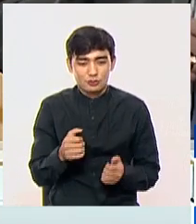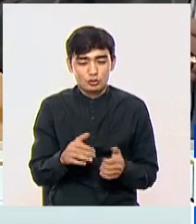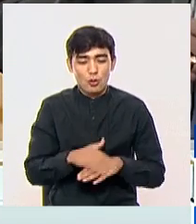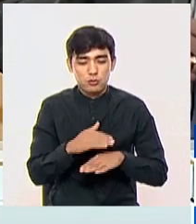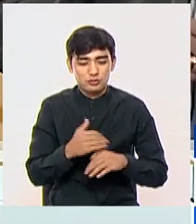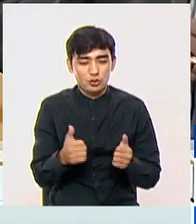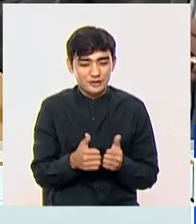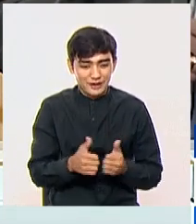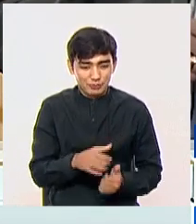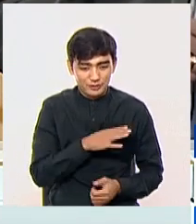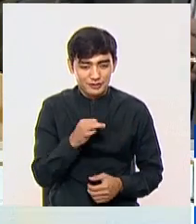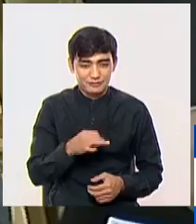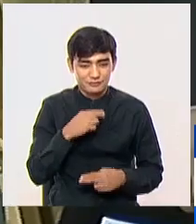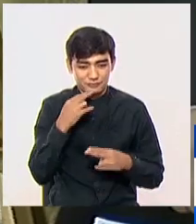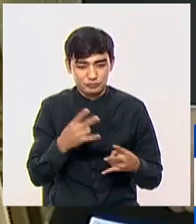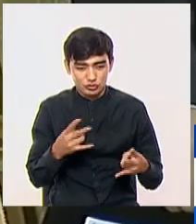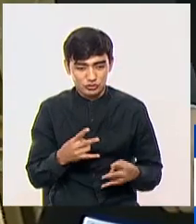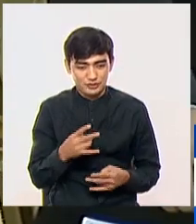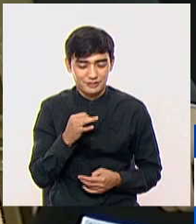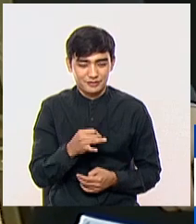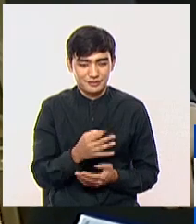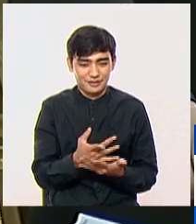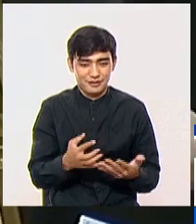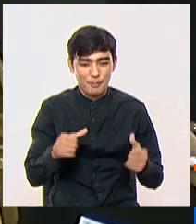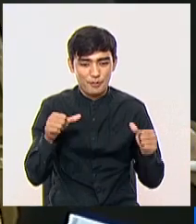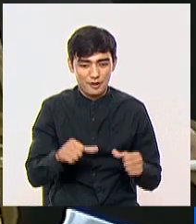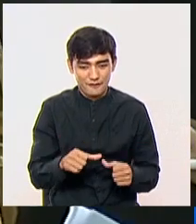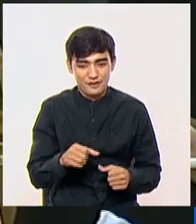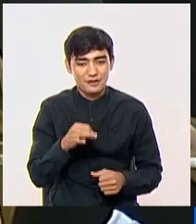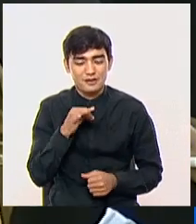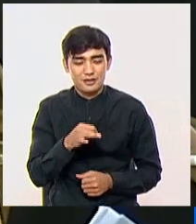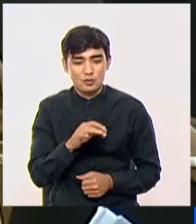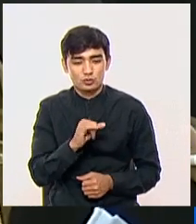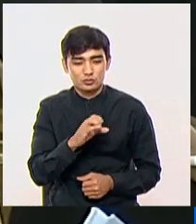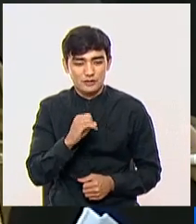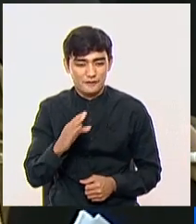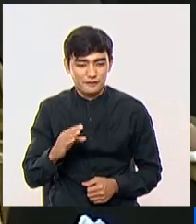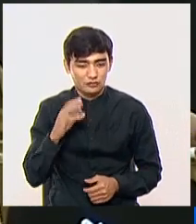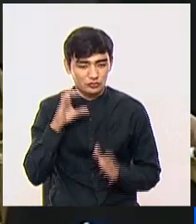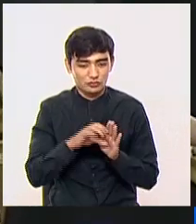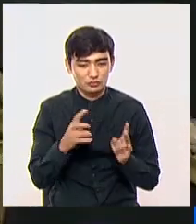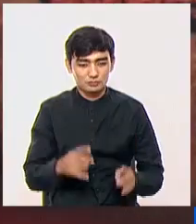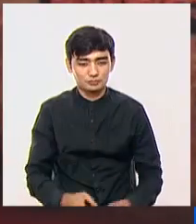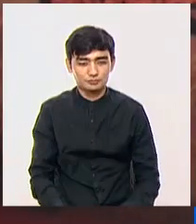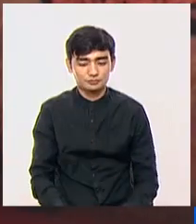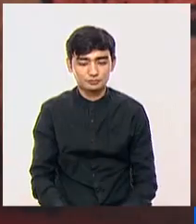также неукоснительного соблюдения принципов международного права и, конечно же, устава ООН.